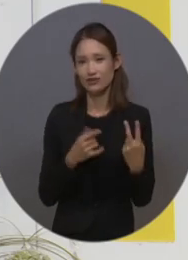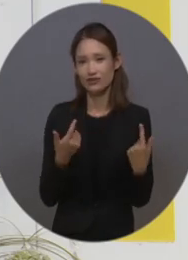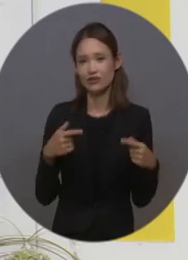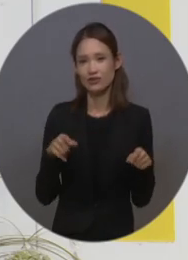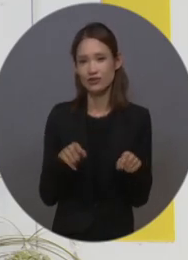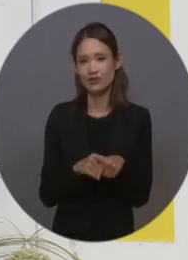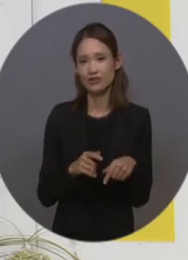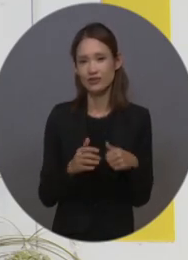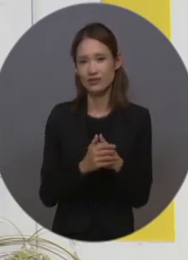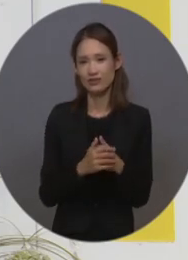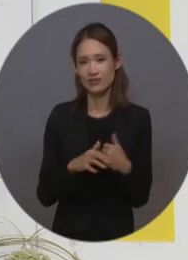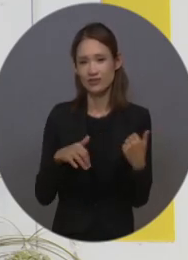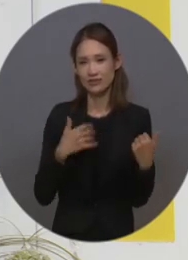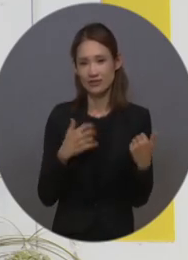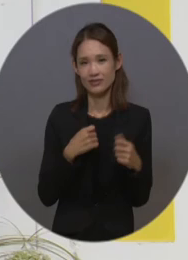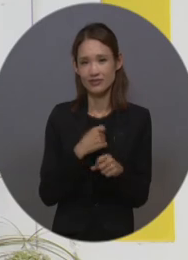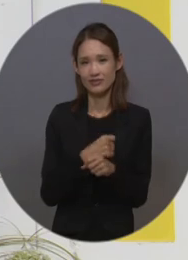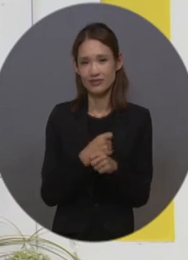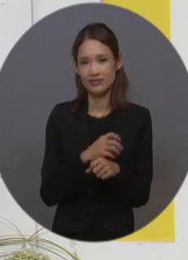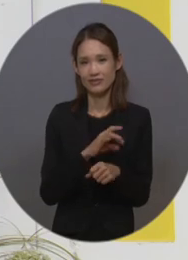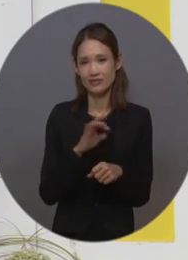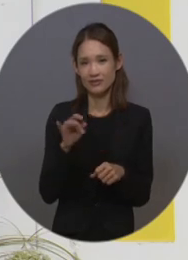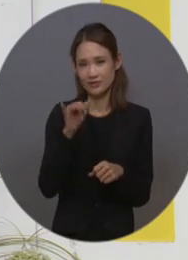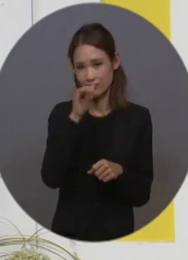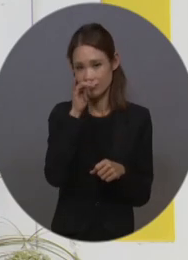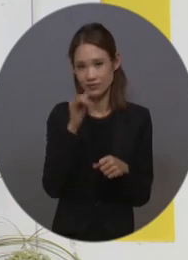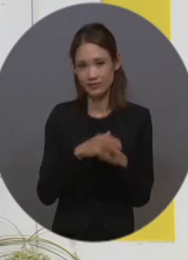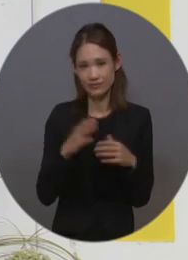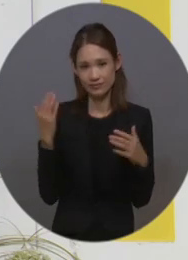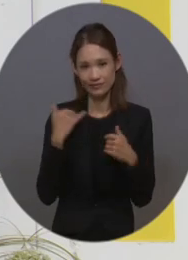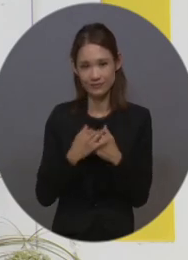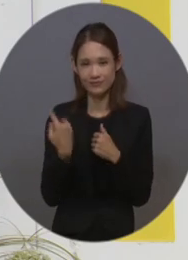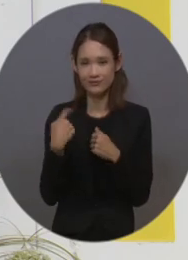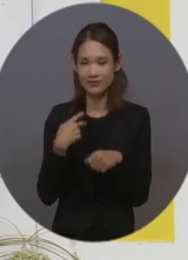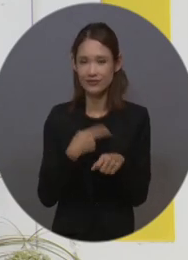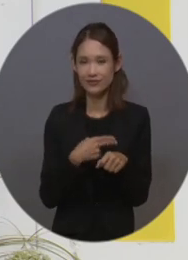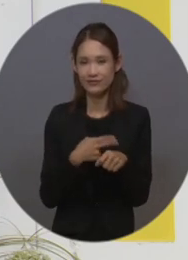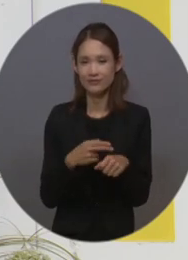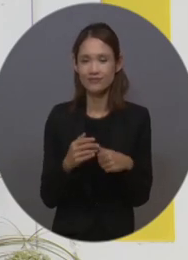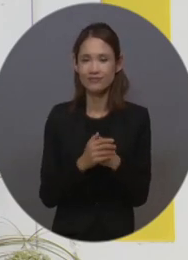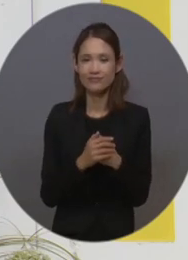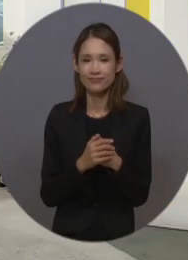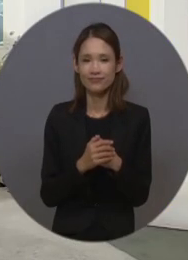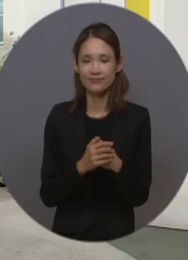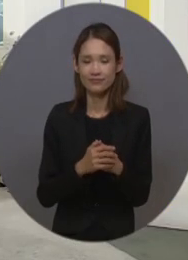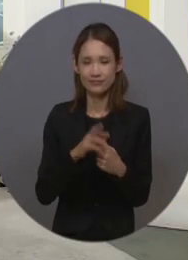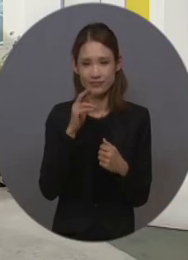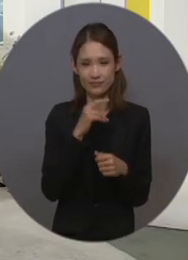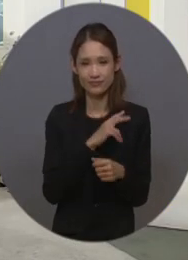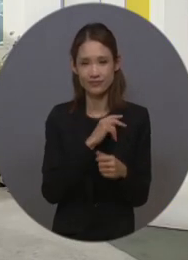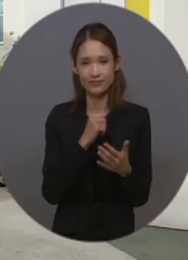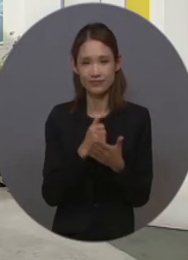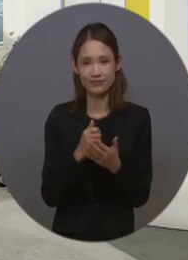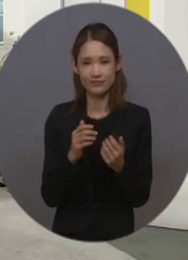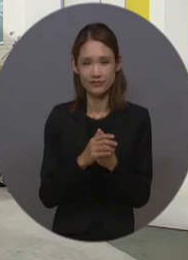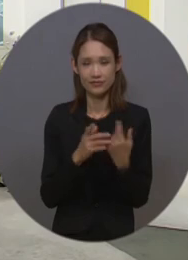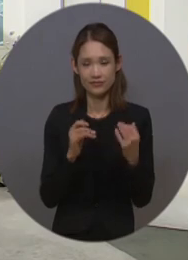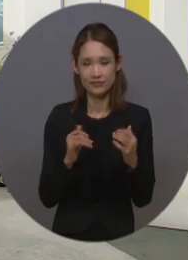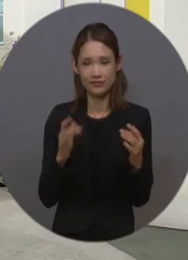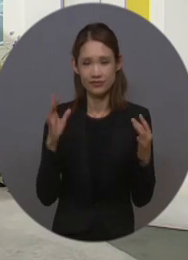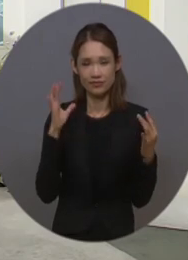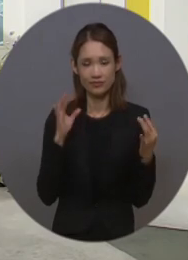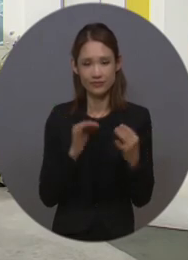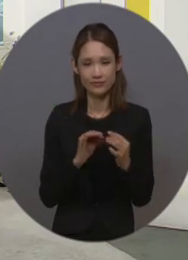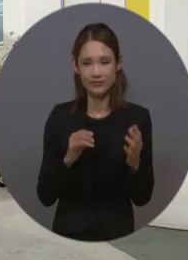저 둘이서 연주도 합니다. 그렇군요. 네, 제가 네. 학생이고요, 선생님이고. 네. 네. 아, 이게 우리 박진 의원님하고 이렇게 공감